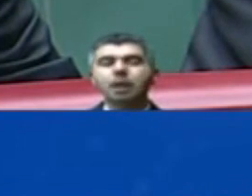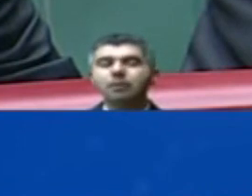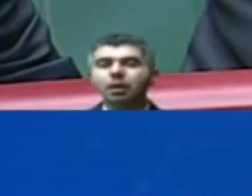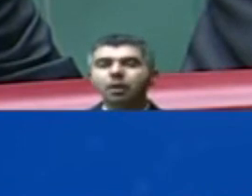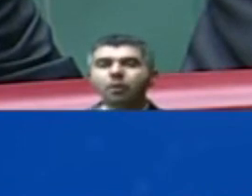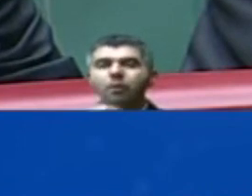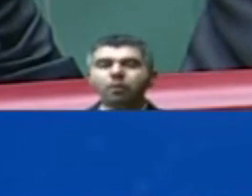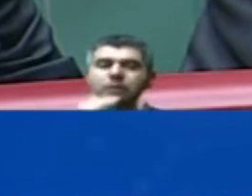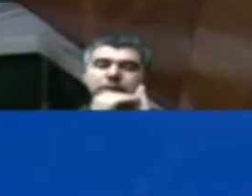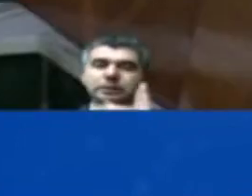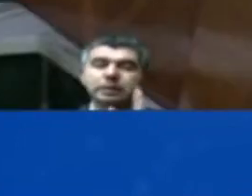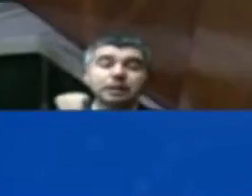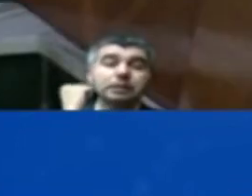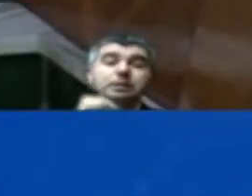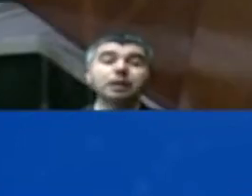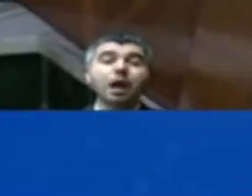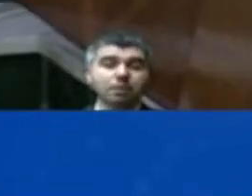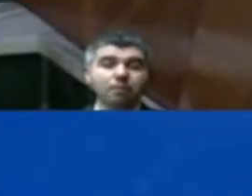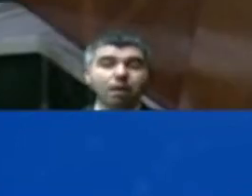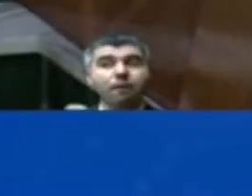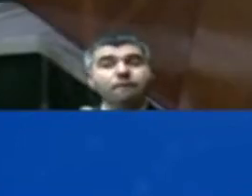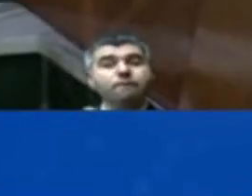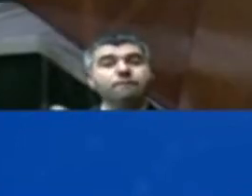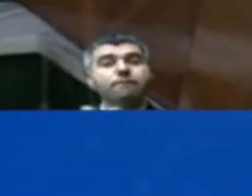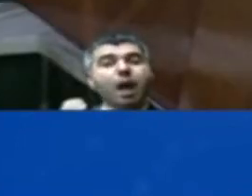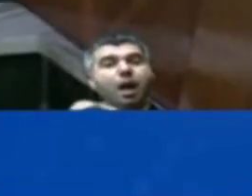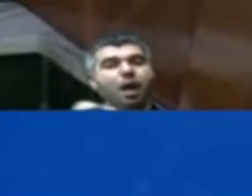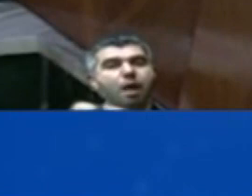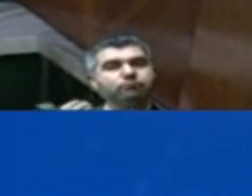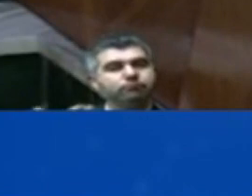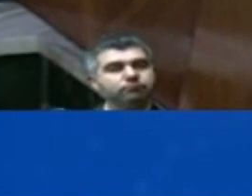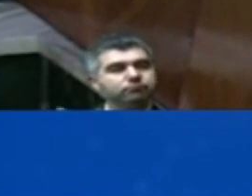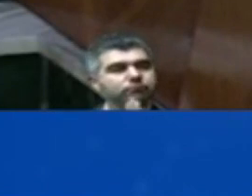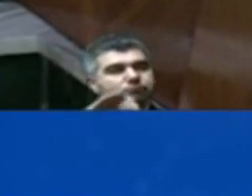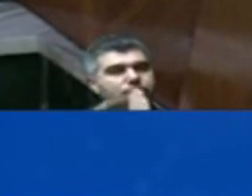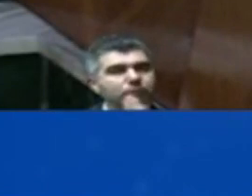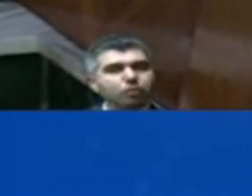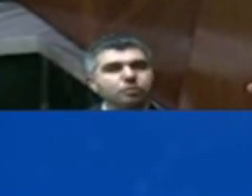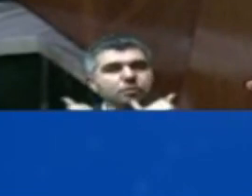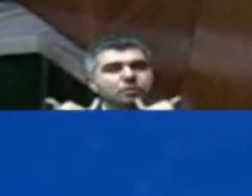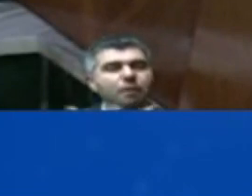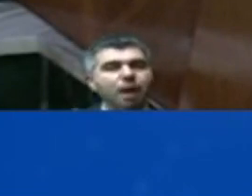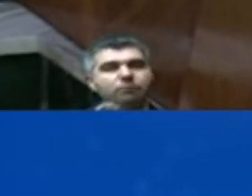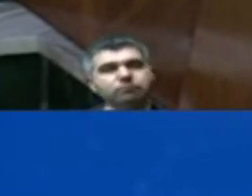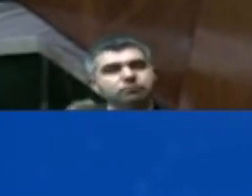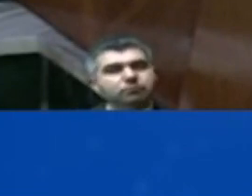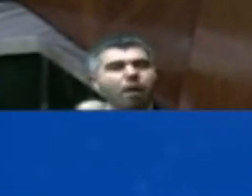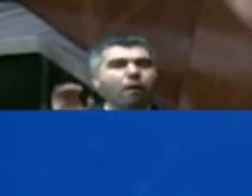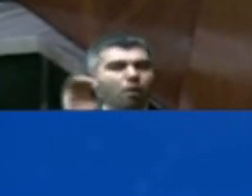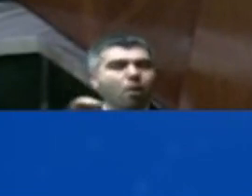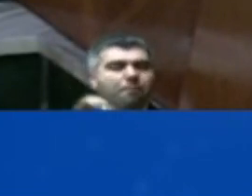ان كوتا اللي تيتم التفاهم عليه في اطار لجان مشتركه بيننا وبين الدول، واساسا الدول